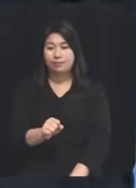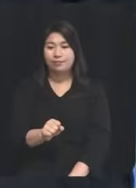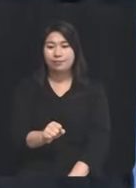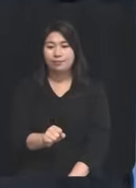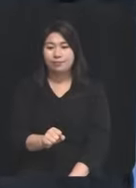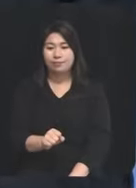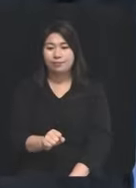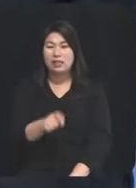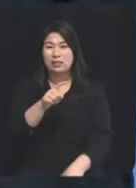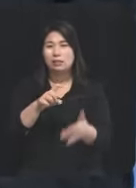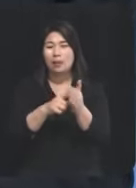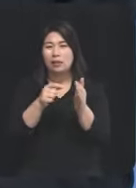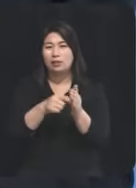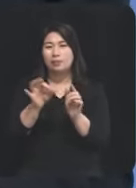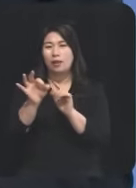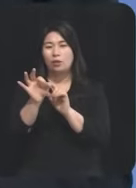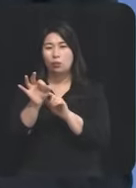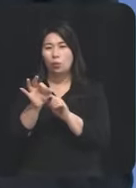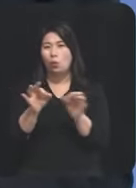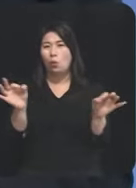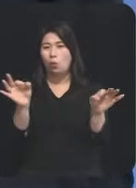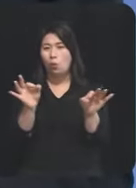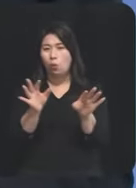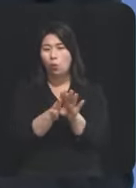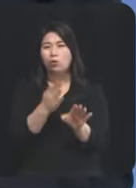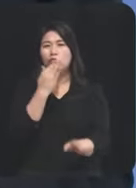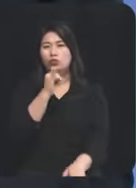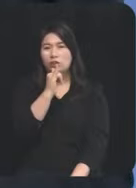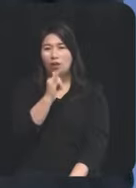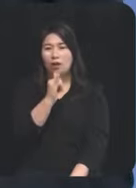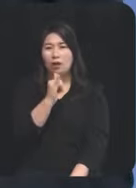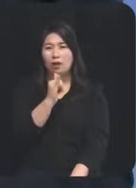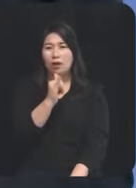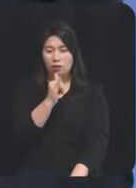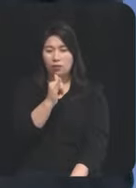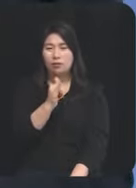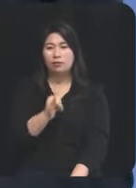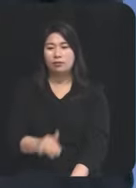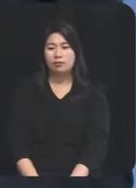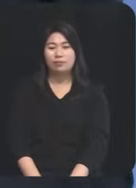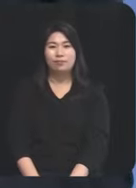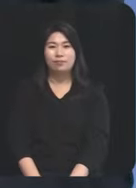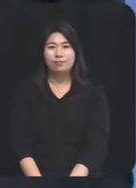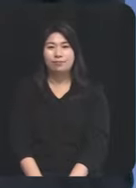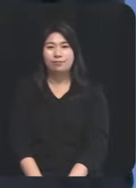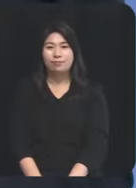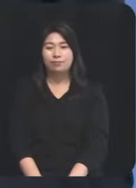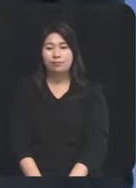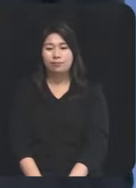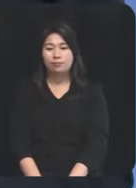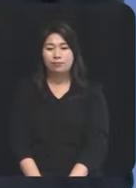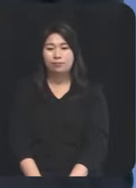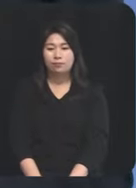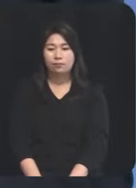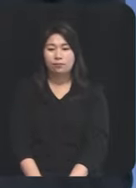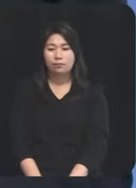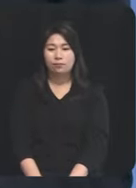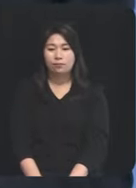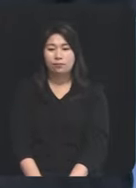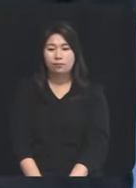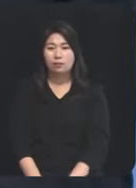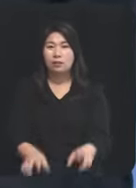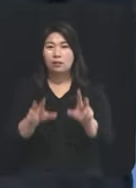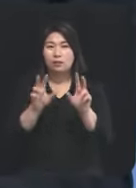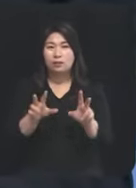그러니까 그만큼의 재원은 사라지게 될 수도 있다는 사실 상실감 우려도 있고요. 보통교부세 그리고 그